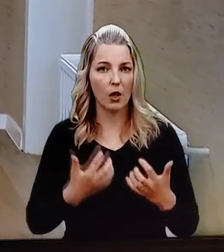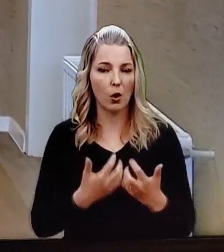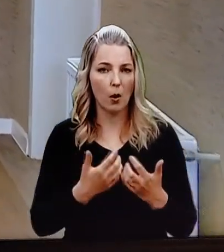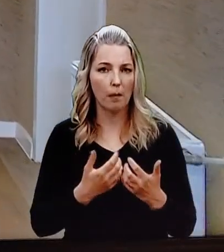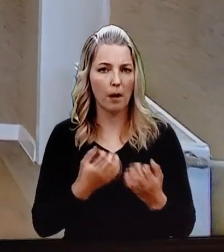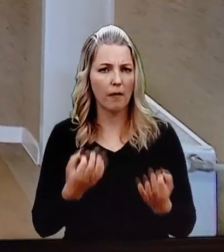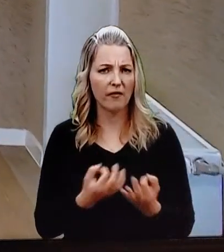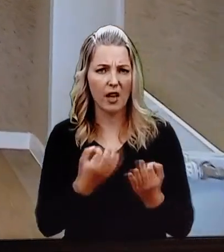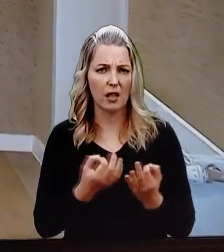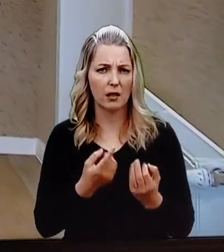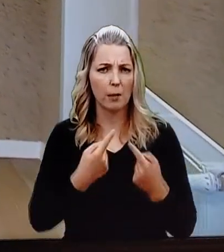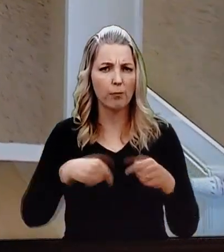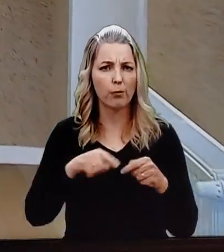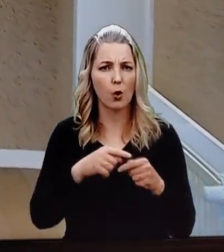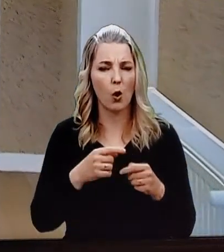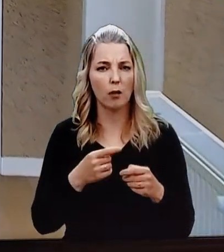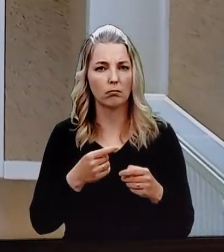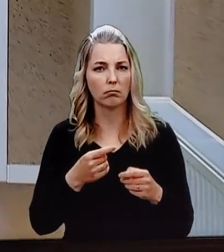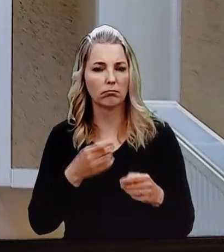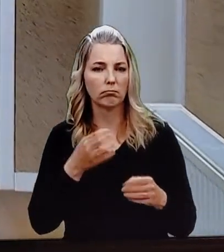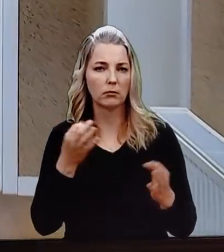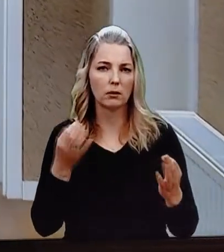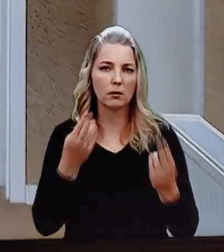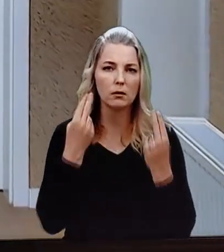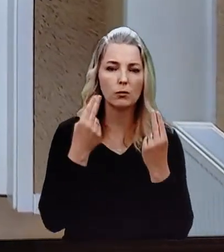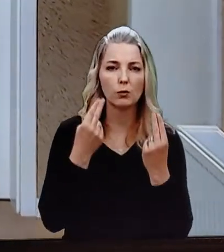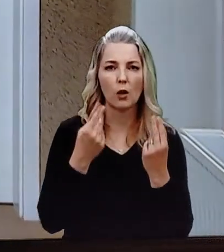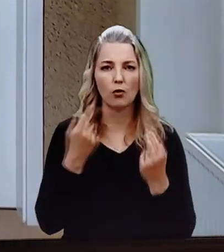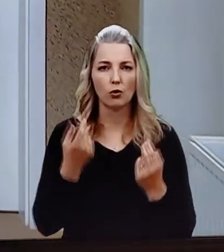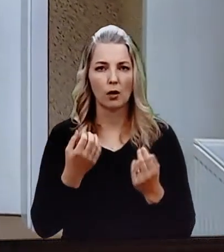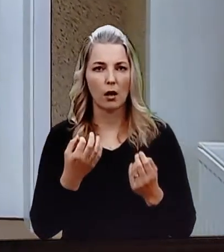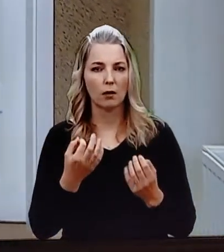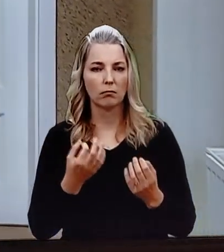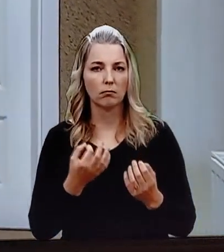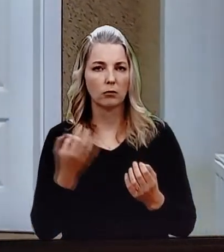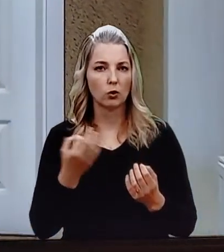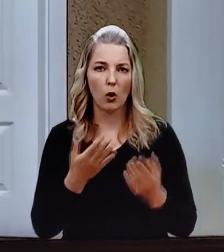další významné události. Tato pamětní mince k 800. výročí založení zlata.